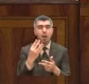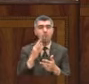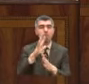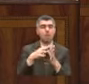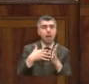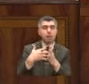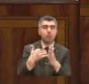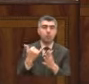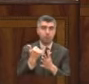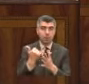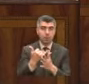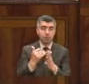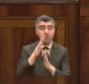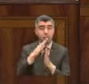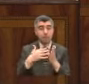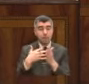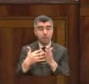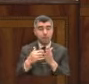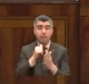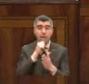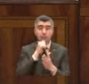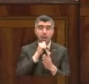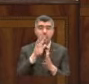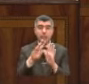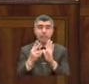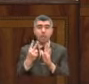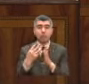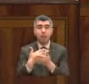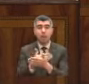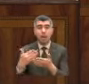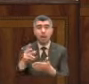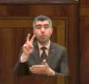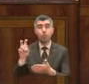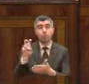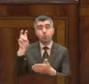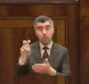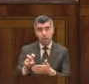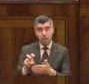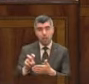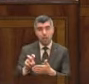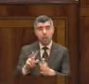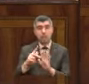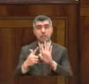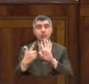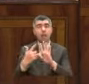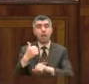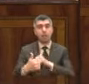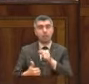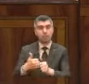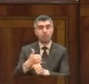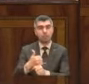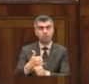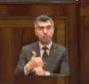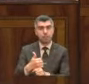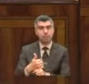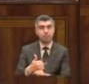واساسيه. المخطط الكبير ديال الماء ديال 12 مليار ديال الدولار، 115 مليار ديال الدرهم سبع سنوات، وفي